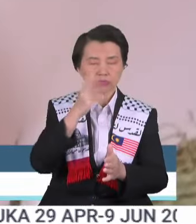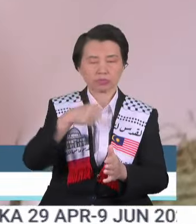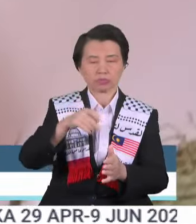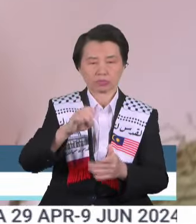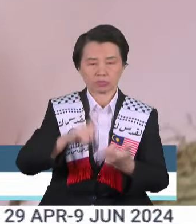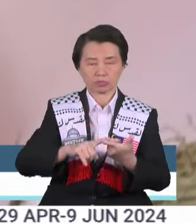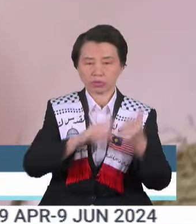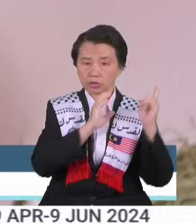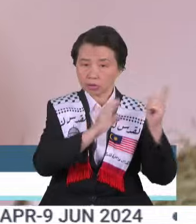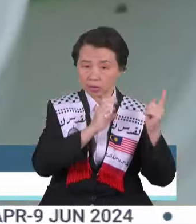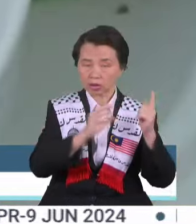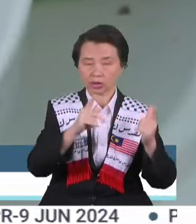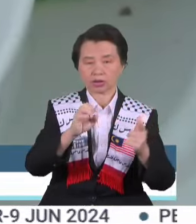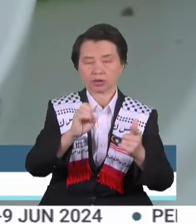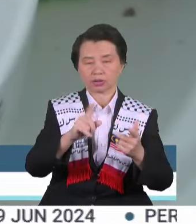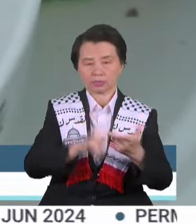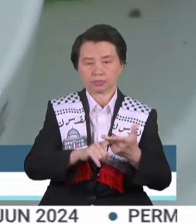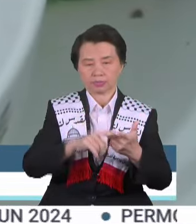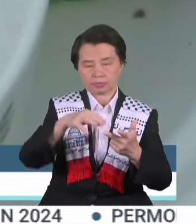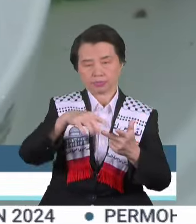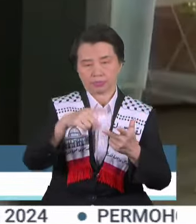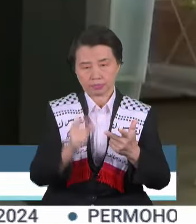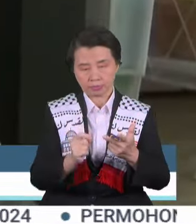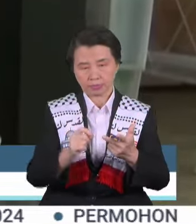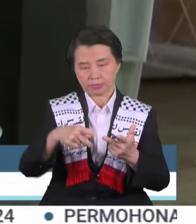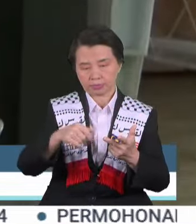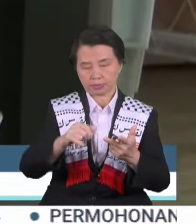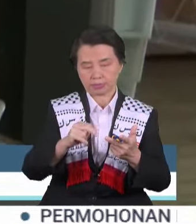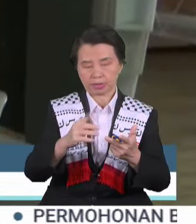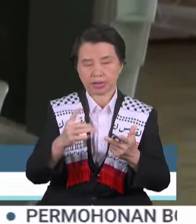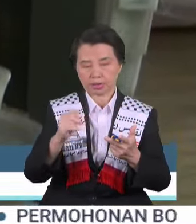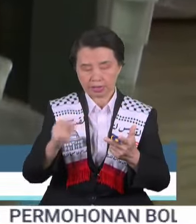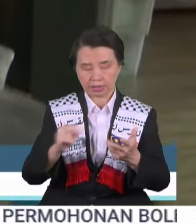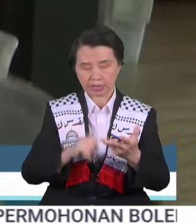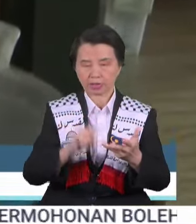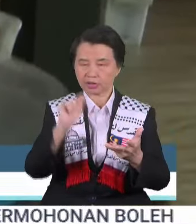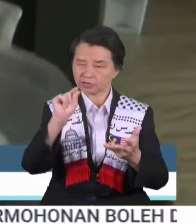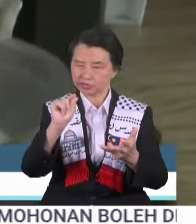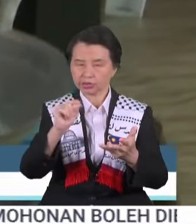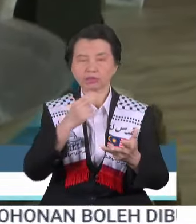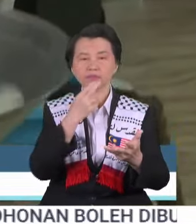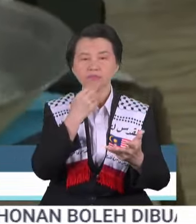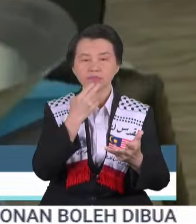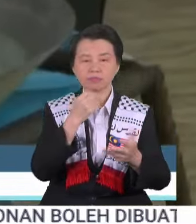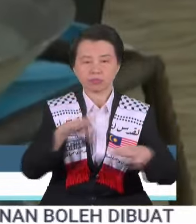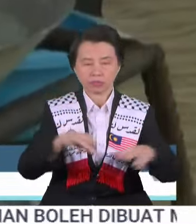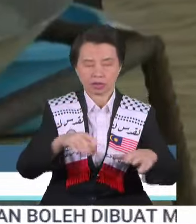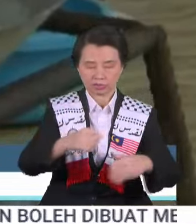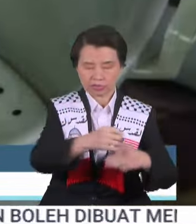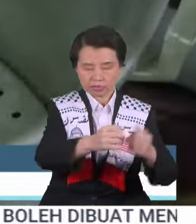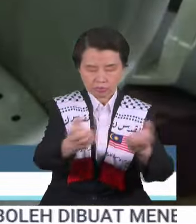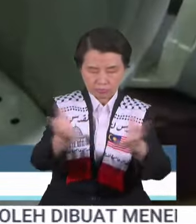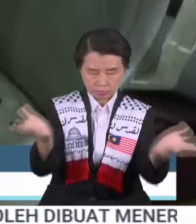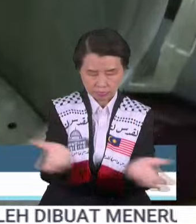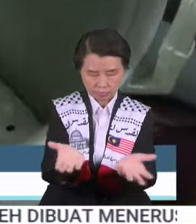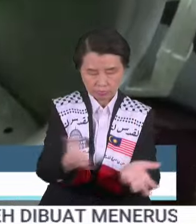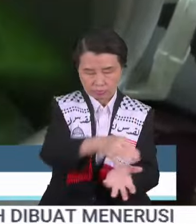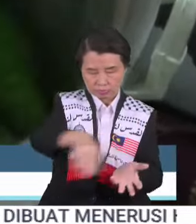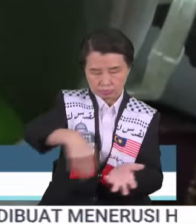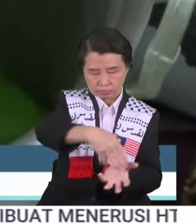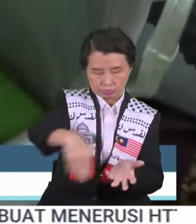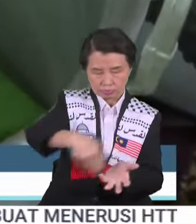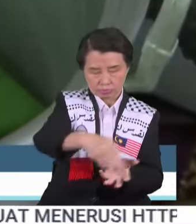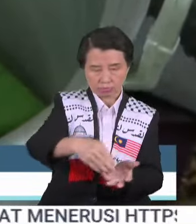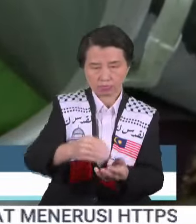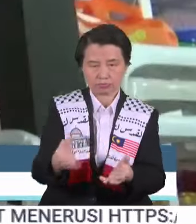santan kelapa, daun pandan dan sedikit garam. Ia dimasak di dalam kuali sebelum dibungkus